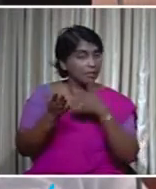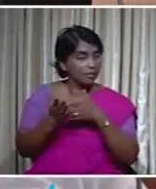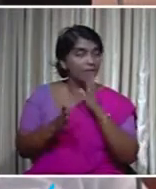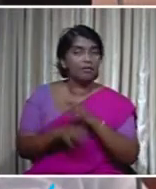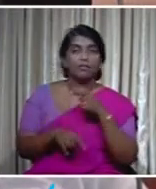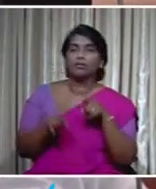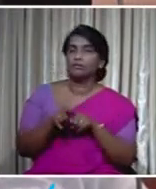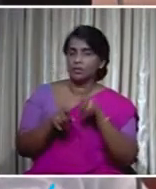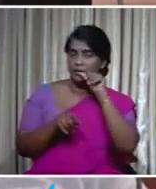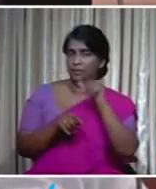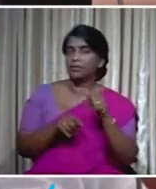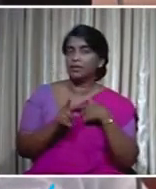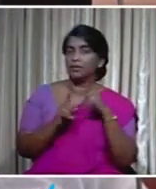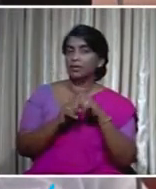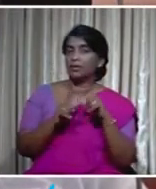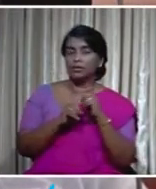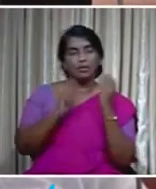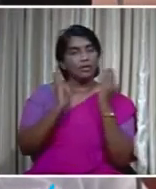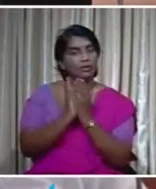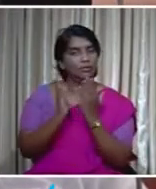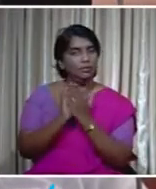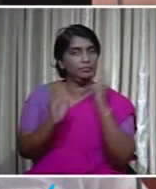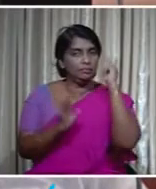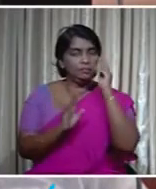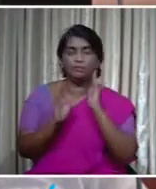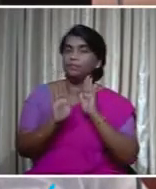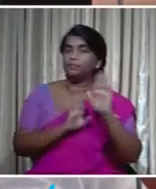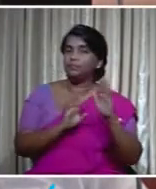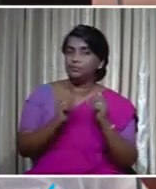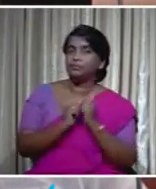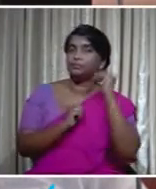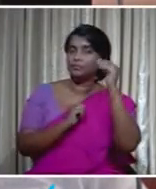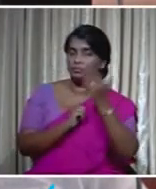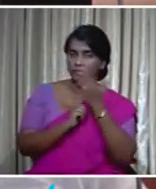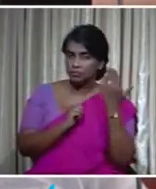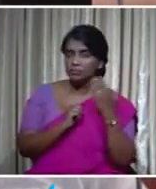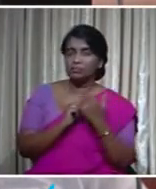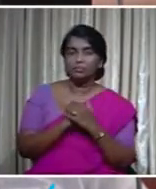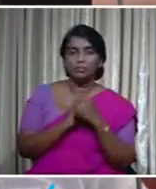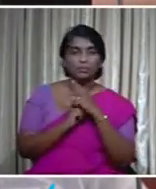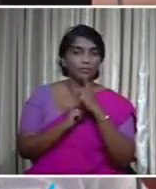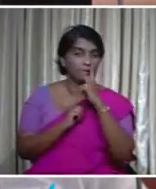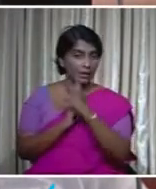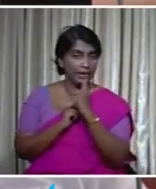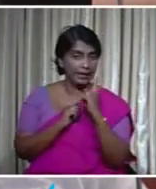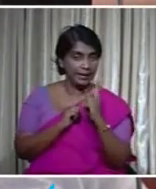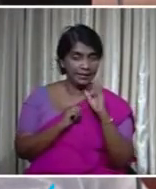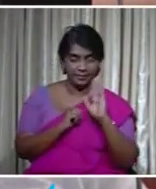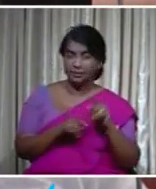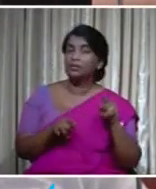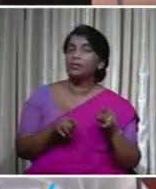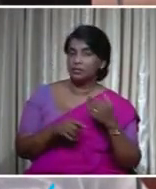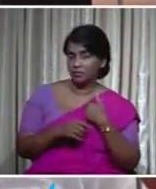கற்கையை கூட கற்க முடியும் என்கிற விதி இருந்தது. நான் ஒரு ஆசிரியராக 2-1 இருக்கிற பொழுது நான் மாஸ்டர் ஆஃப்